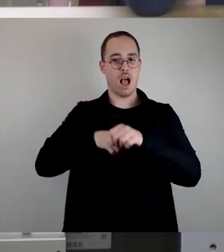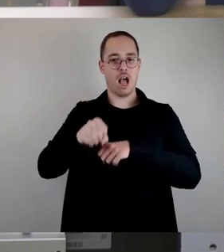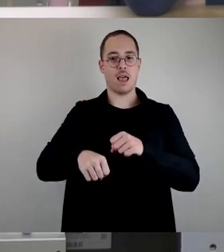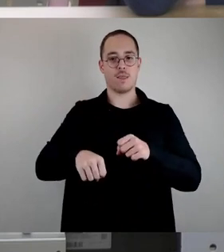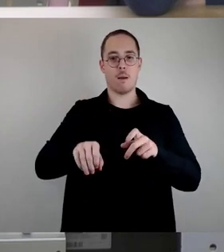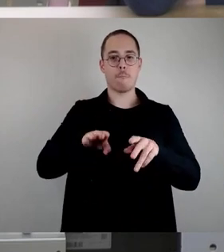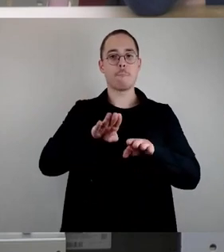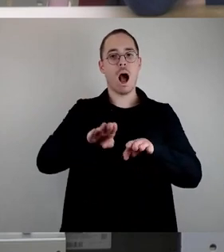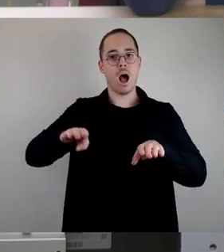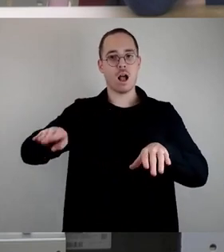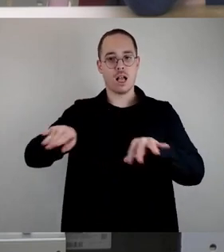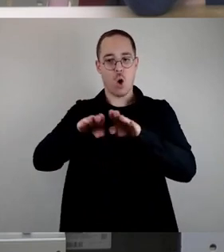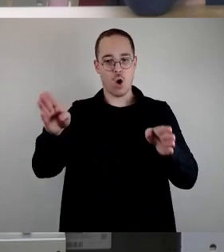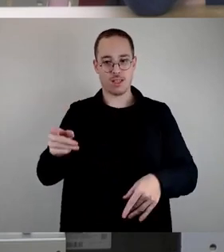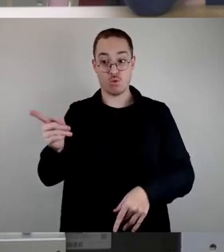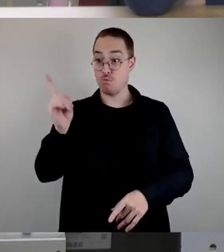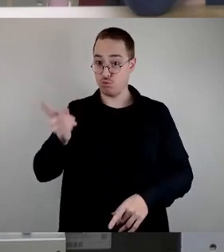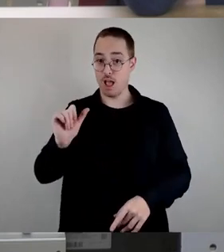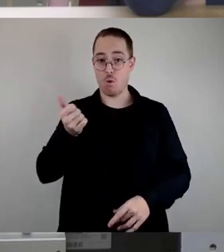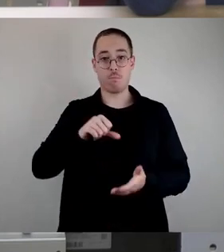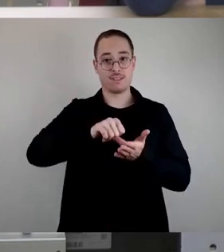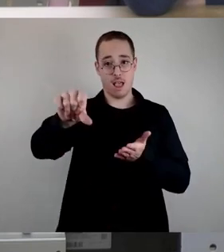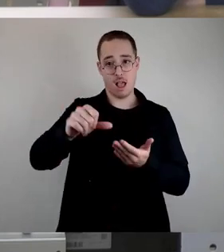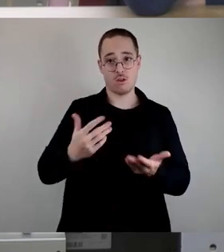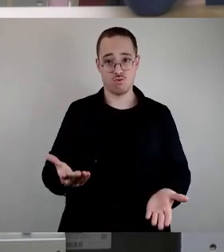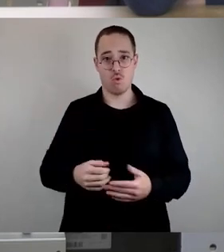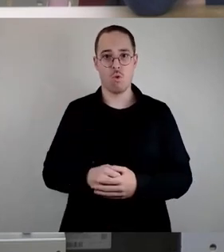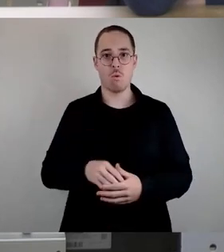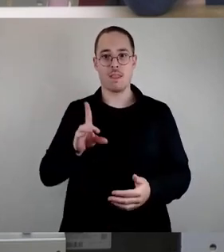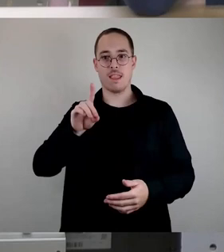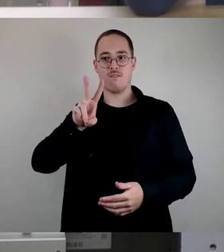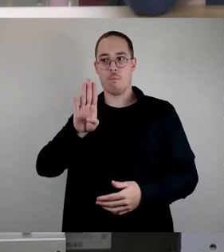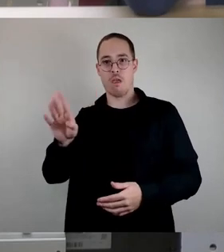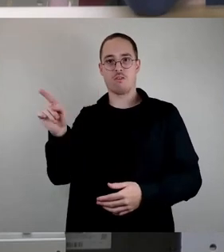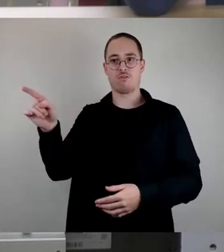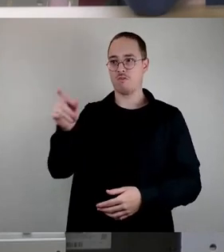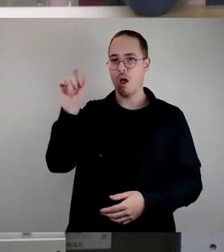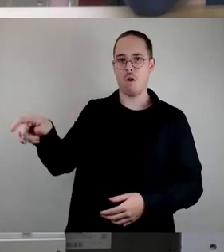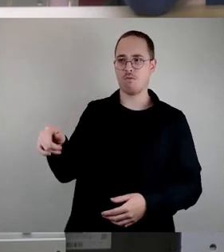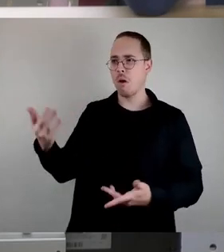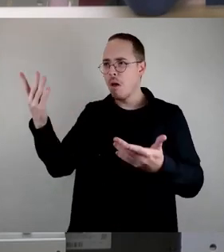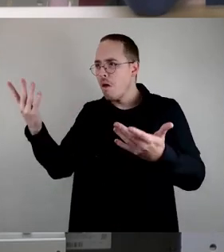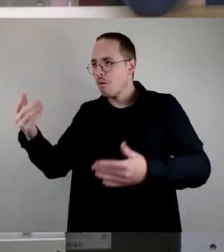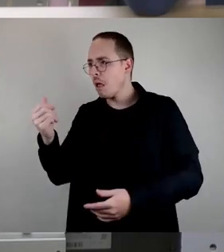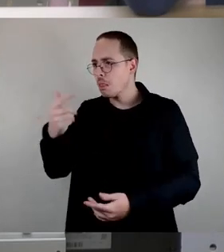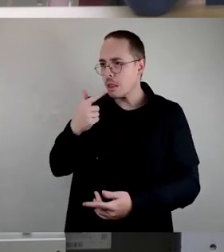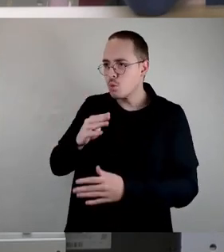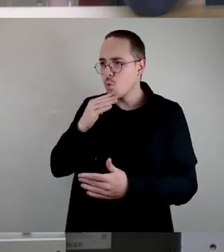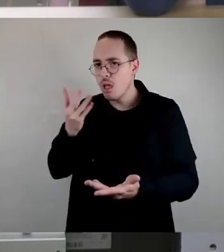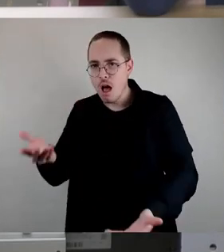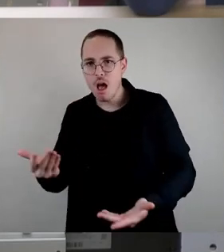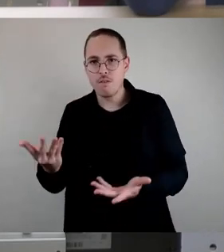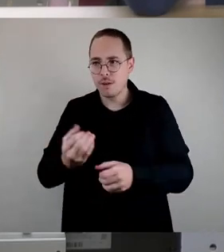der DVB zuschlägt, weil wir uns dann wieder alle wundern, dass das Geld nicht reicht. Und warum reicht es nicht? Weil wir seit Jahren die DVB mit den